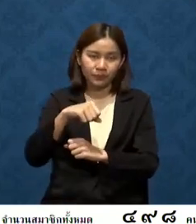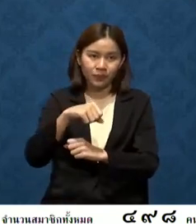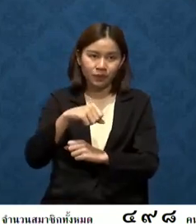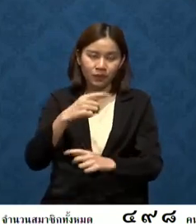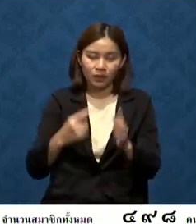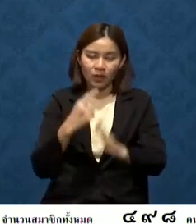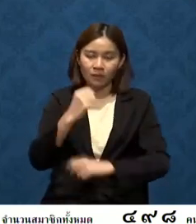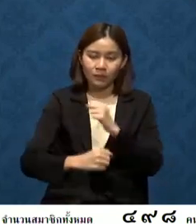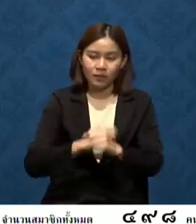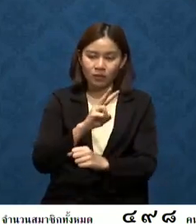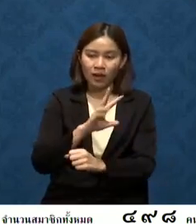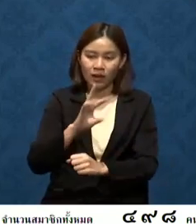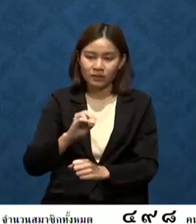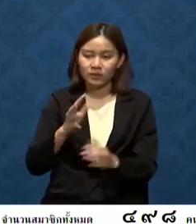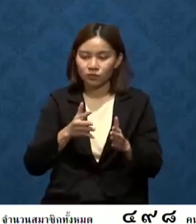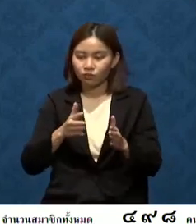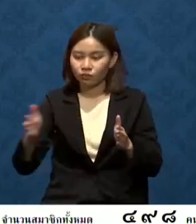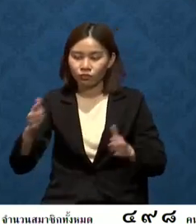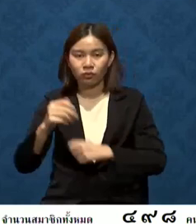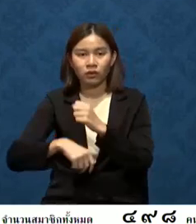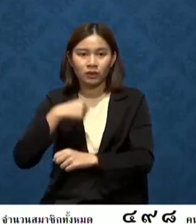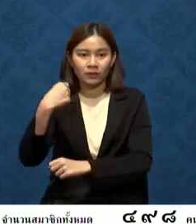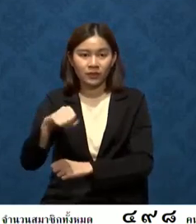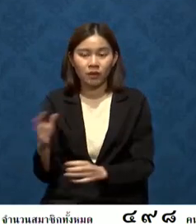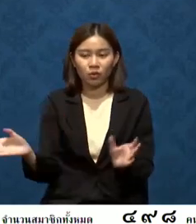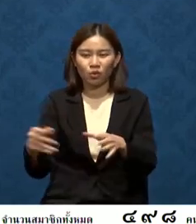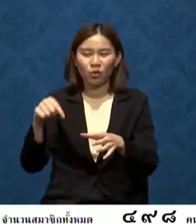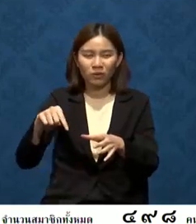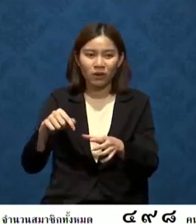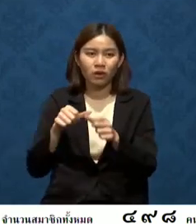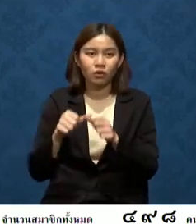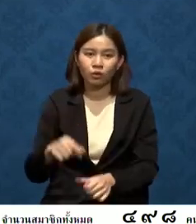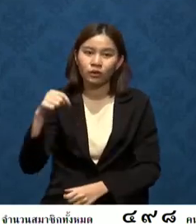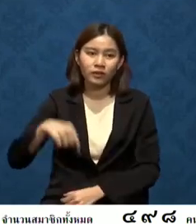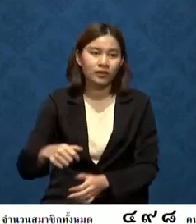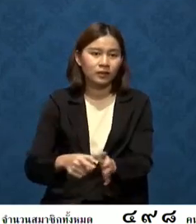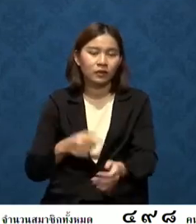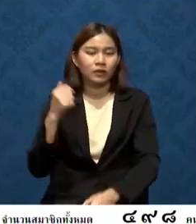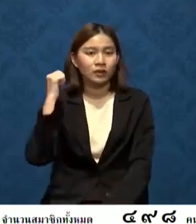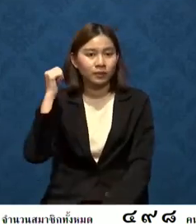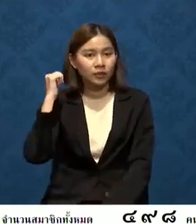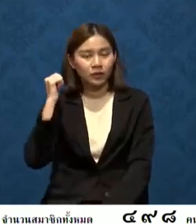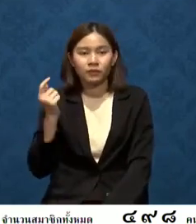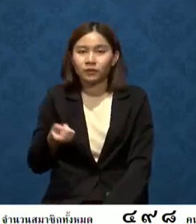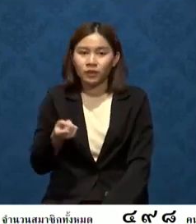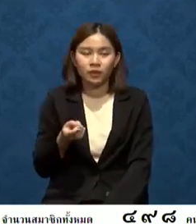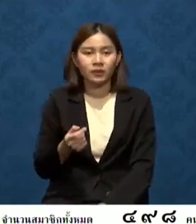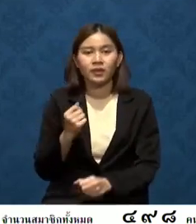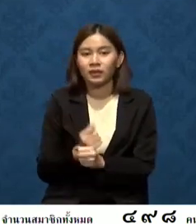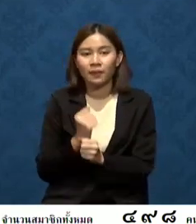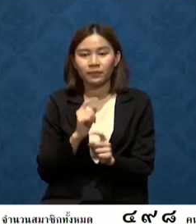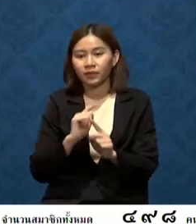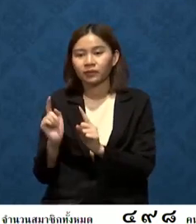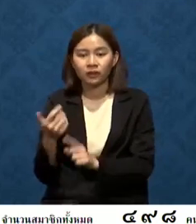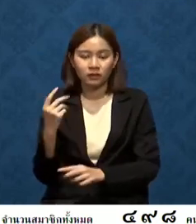เกือบจะ10ปีแล้วคนเหล่านี้ก็ยังอยู่เหมือนเดิมได้รับการปฏิบัติเหมือนเดิมทั้งที่ทาง